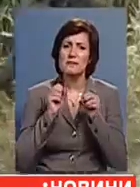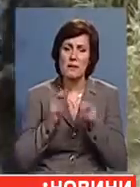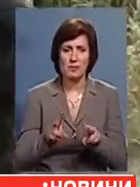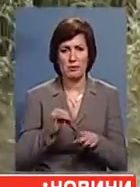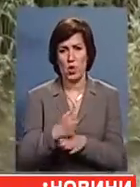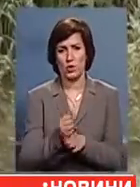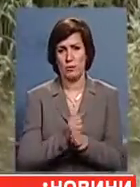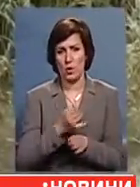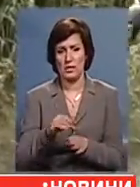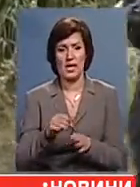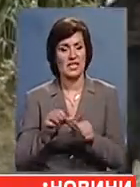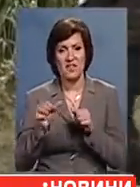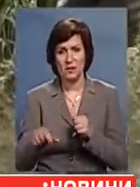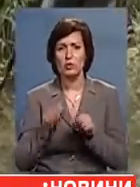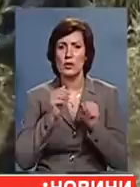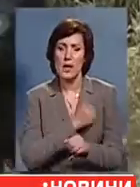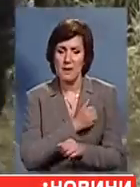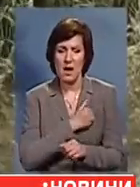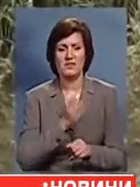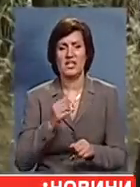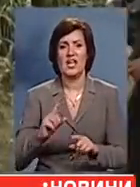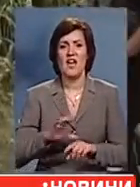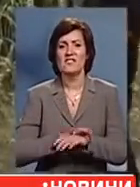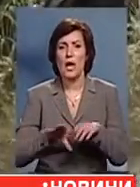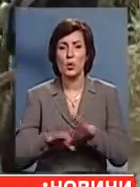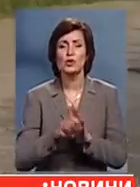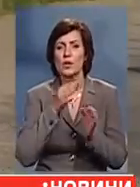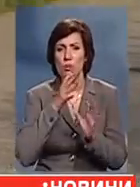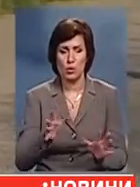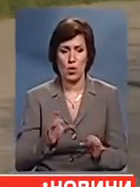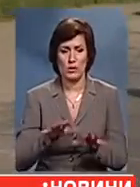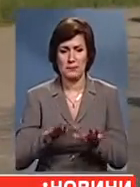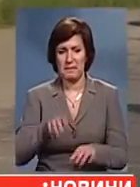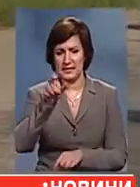та озброєний. Не виключено, що він намагатиметься взяти в заручники будь-кого з місцевих.